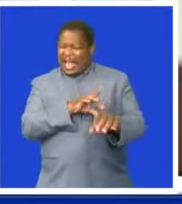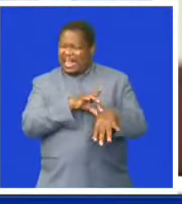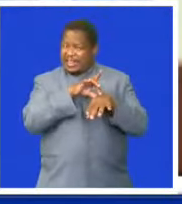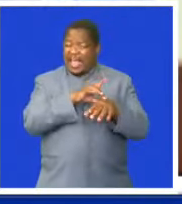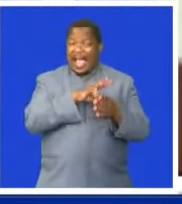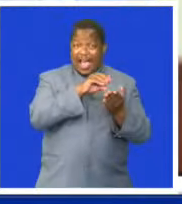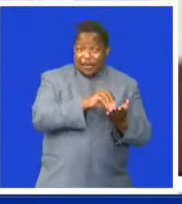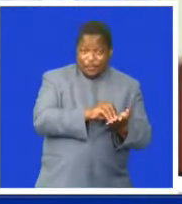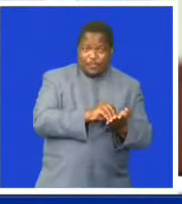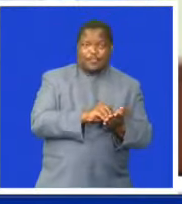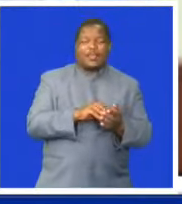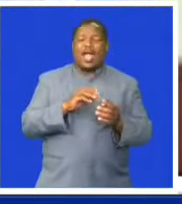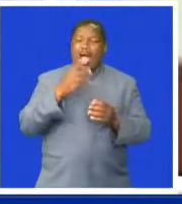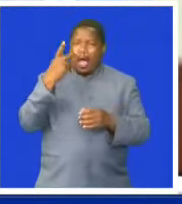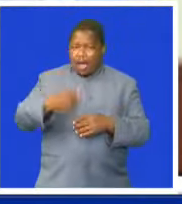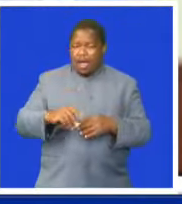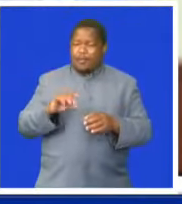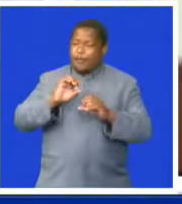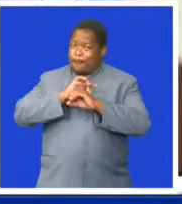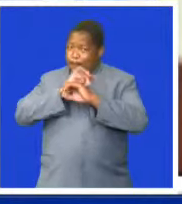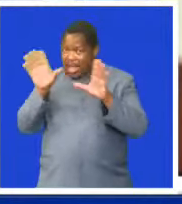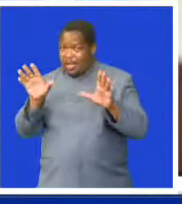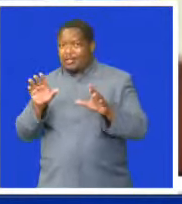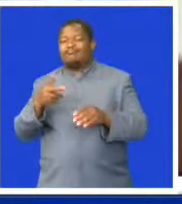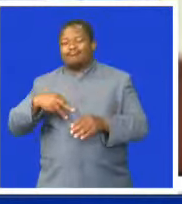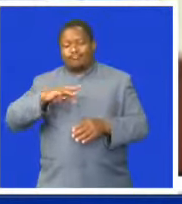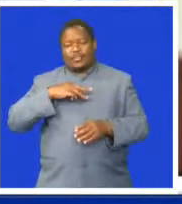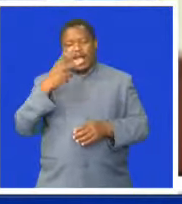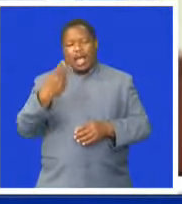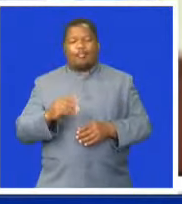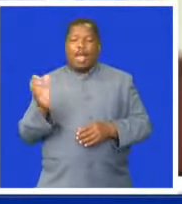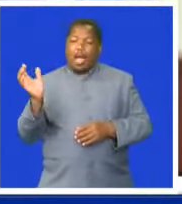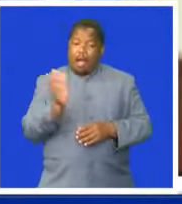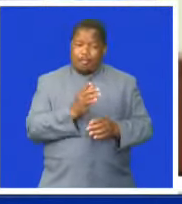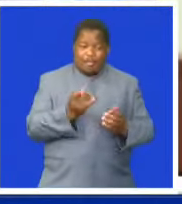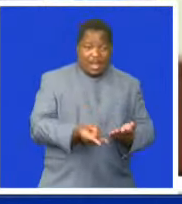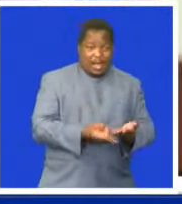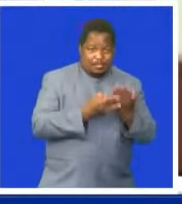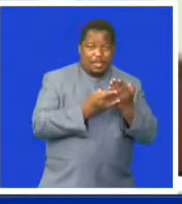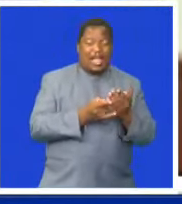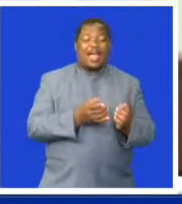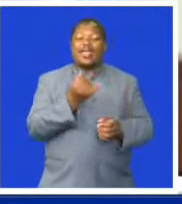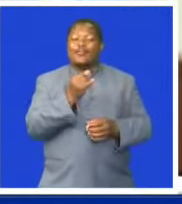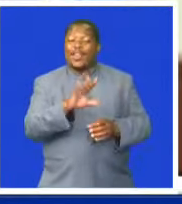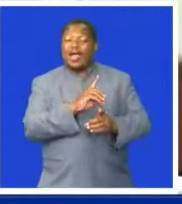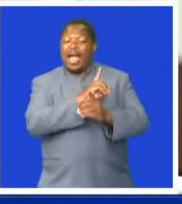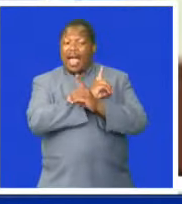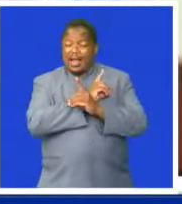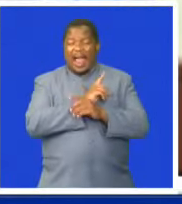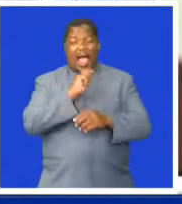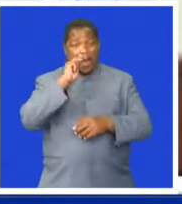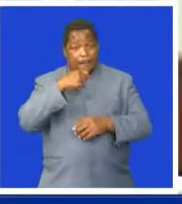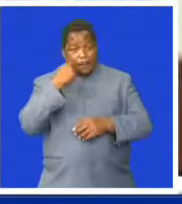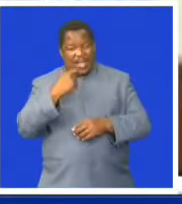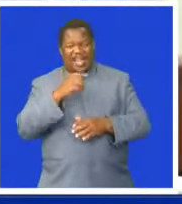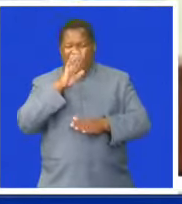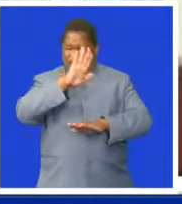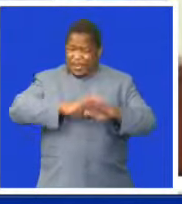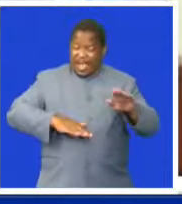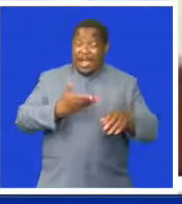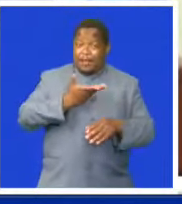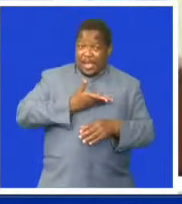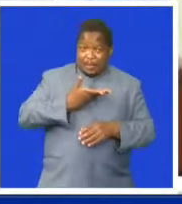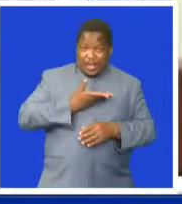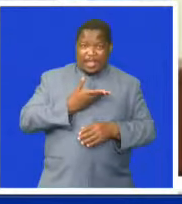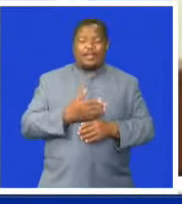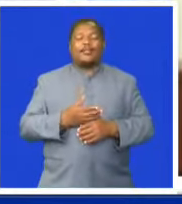lemigomo lebekiwe tinhlawulo ke tineni letibekiwe lokufaka ekhatsi nje ukuthi licembu kungenteka ukuthi ligcine